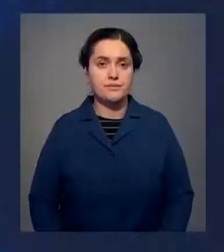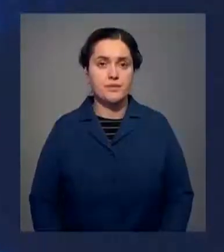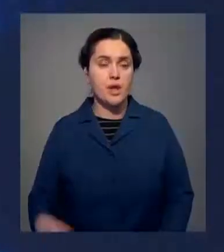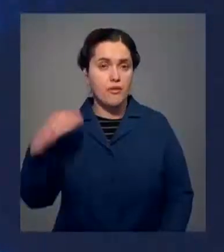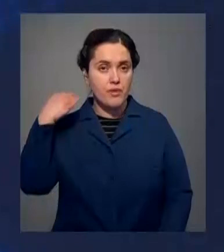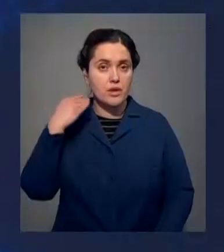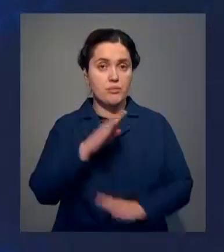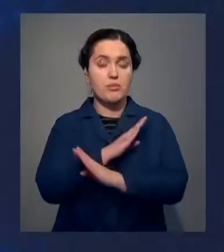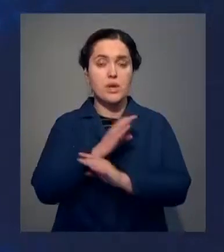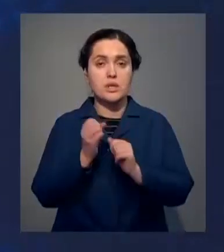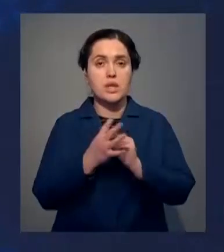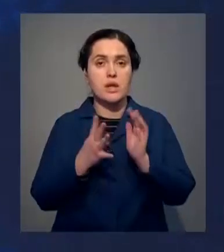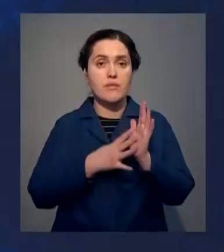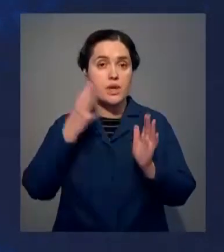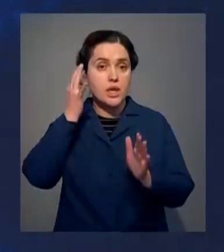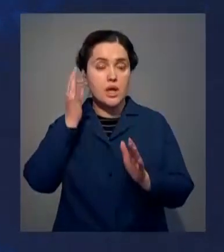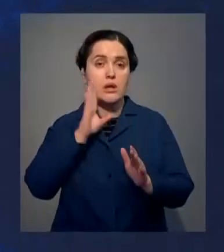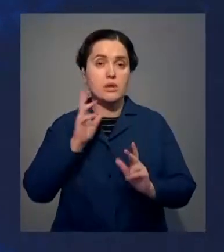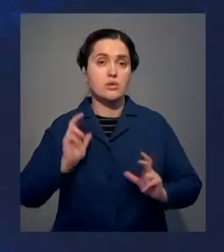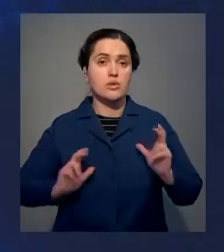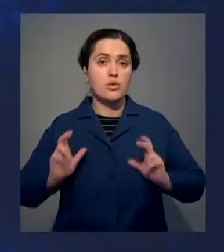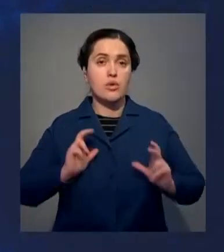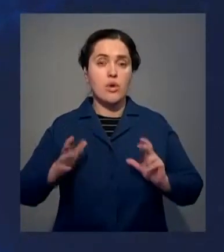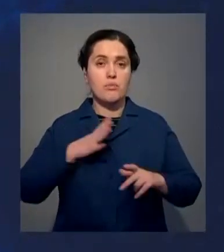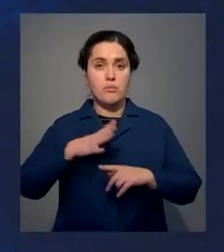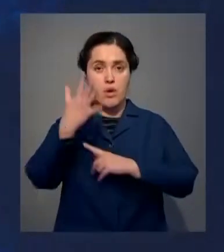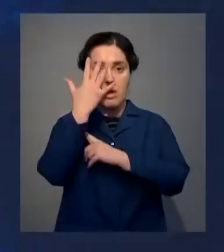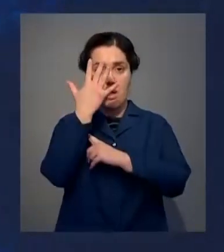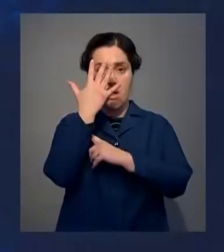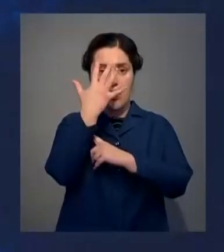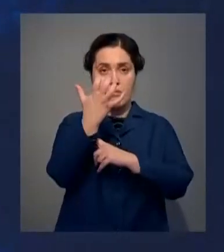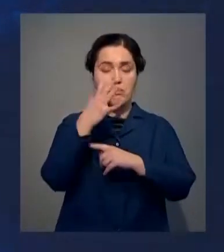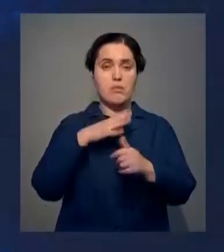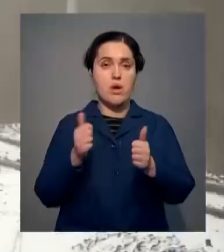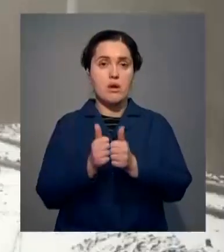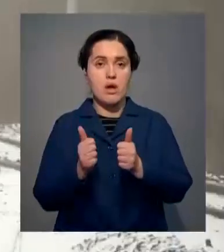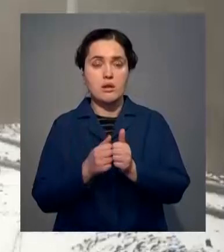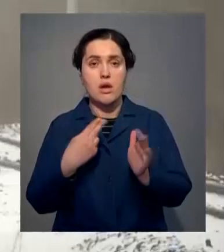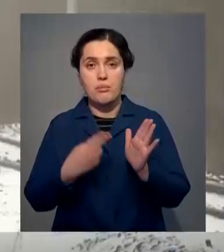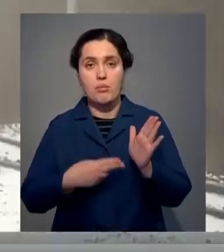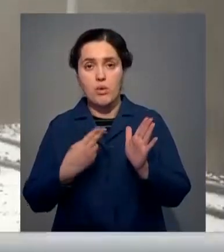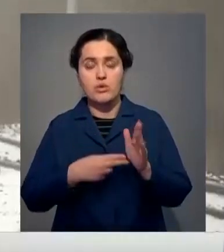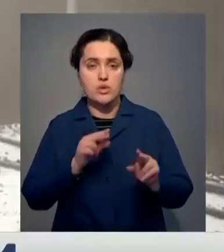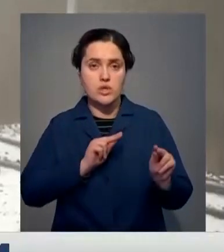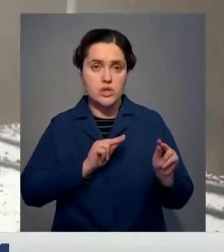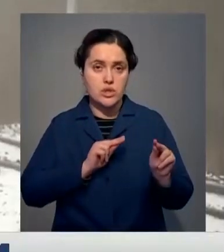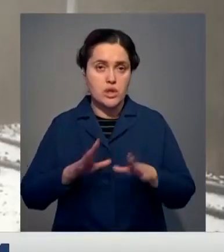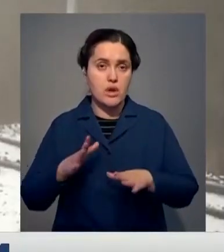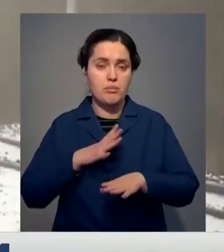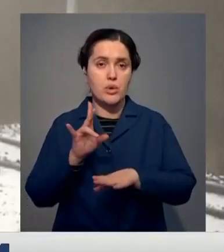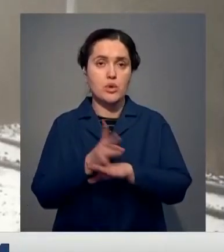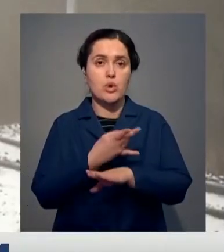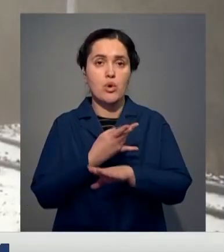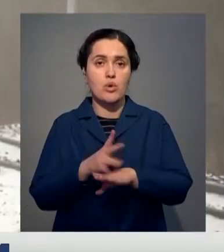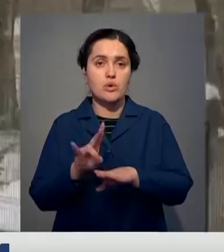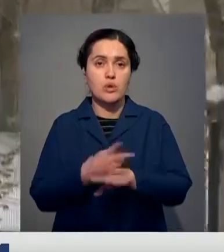В Актобе погибла 19-летняя студентка, снимавшая селфи на фоне идущего поезда. Несчастный случай произошел поздно ночью на путях